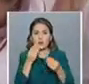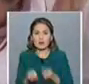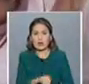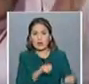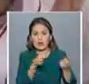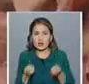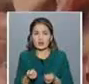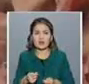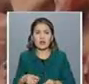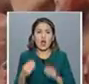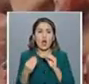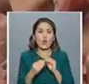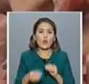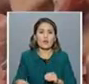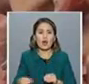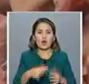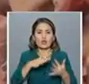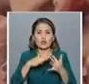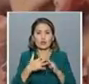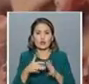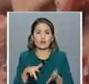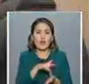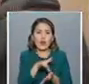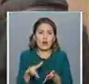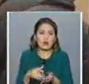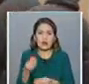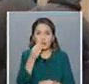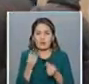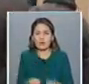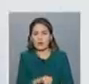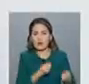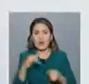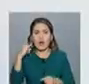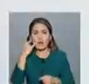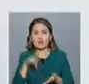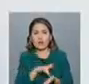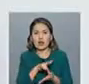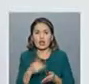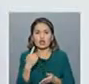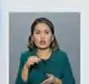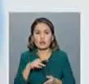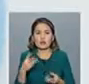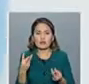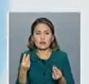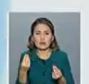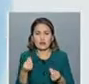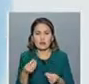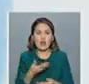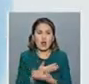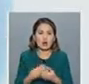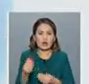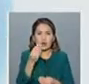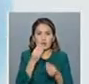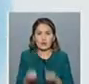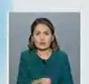жайғасты. Оған өңірдің 10 ауданы мен 3 қаласынан тауар өндірушілер қатысты. Павлодарлықтар 100 миллион теңгенің өнімін әкелді. Бұл дегеніңіз